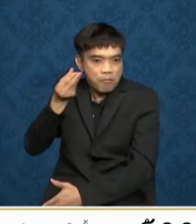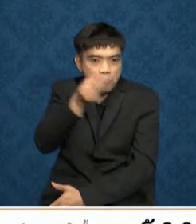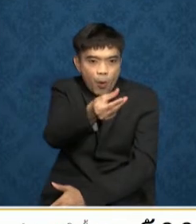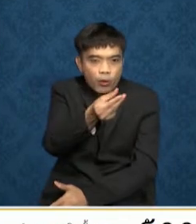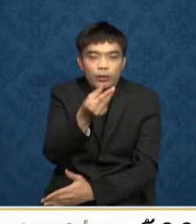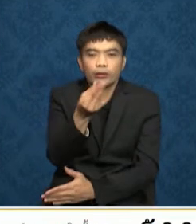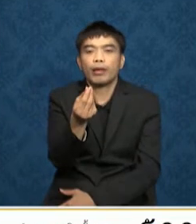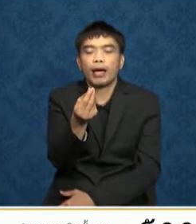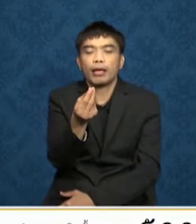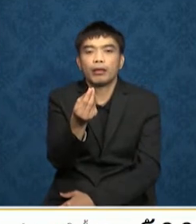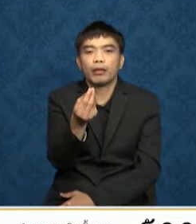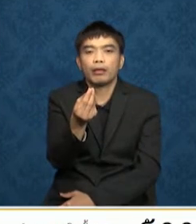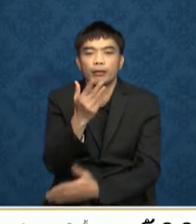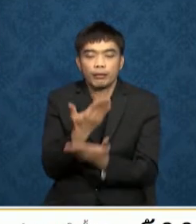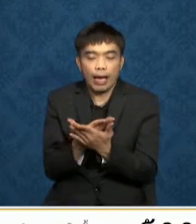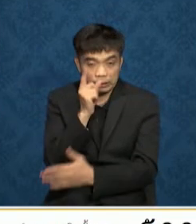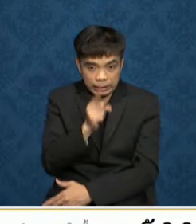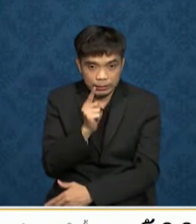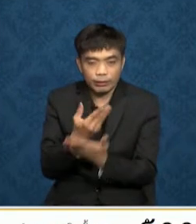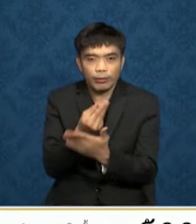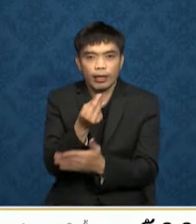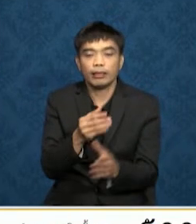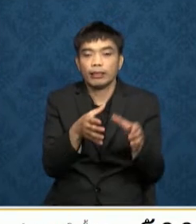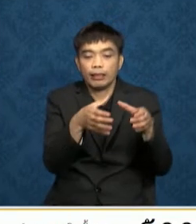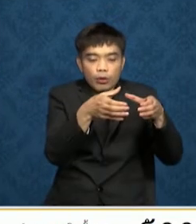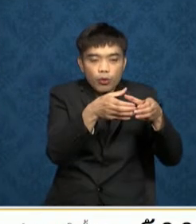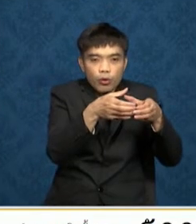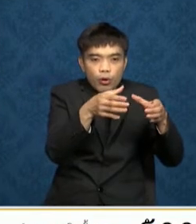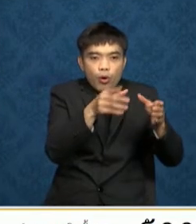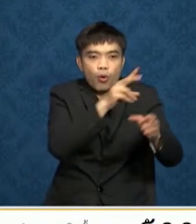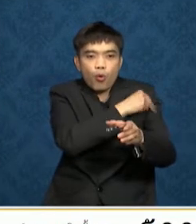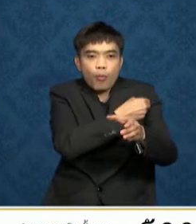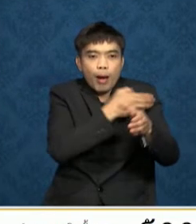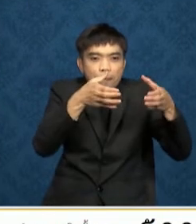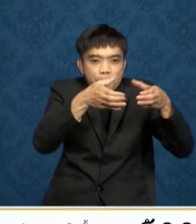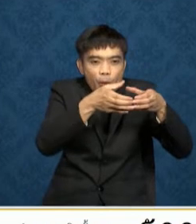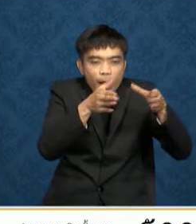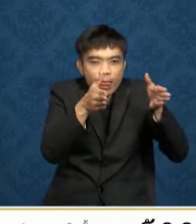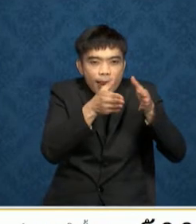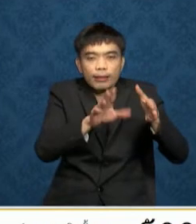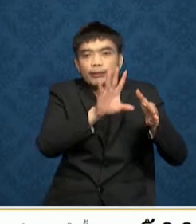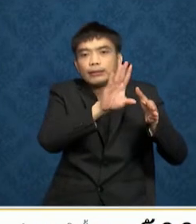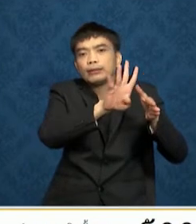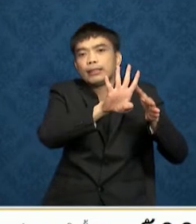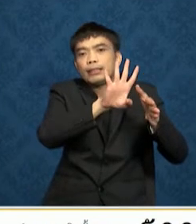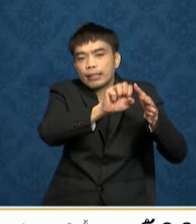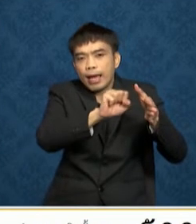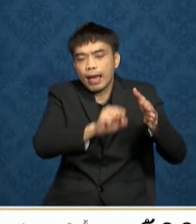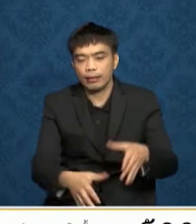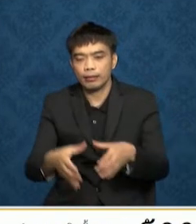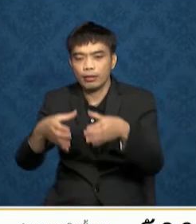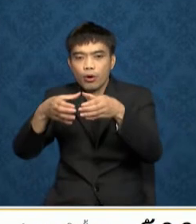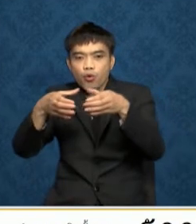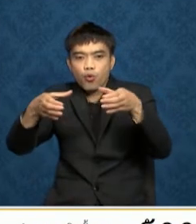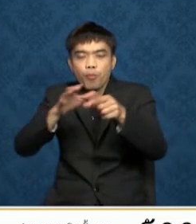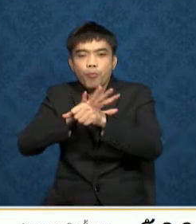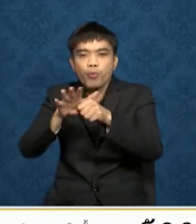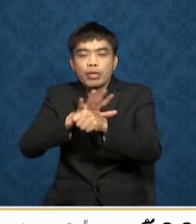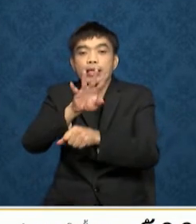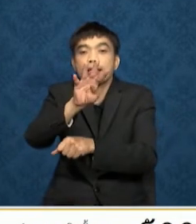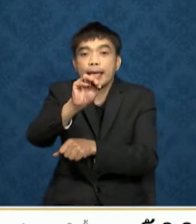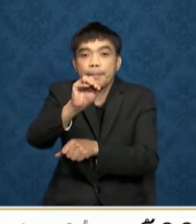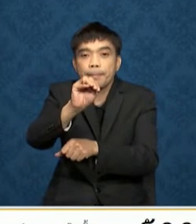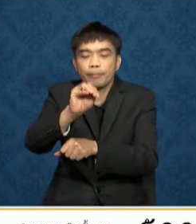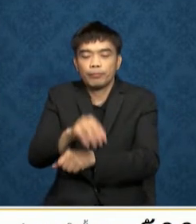และยังไปต้มเขอีกนะครับไซส์ Sให้มาแค่400,000บาทครับไซส์ Mให้มาแค่ 650,000บาทครับ